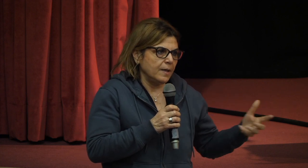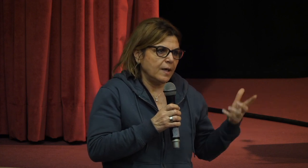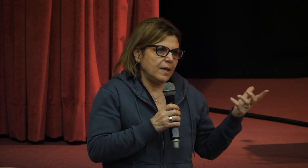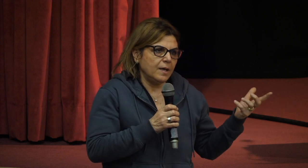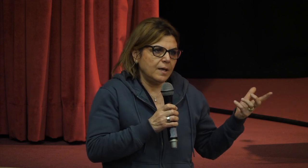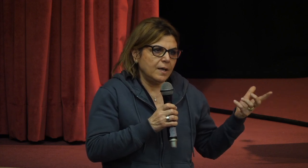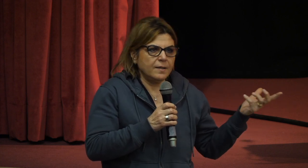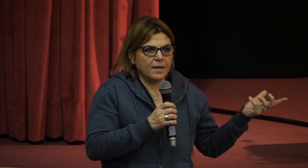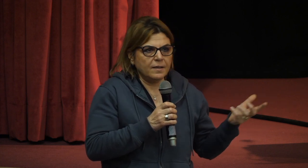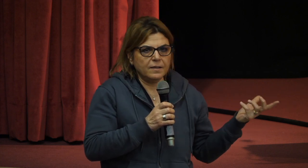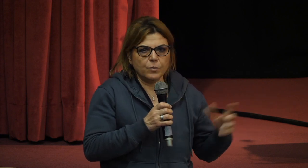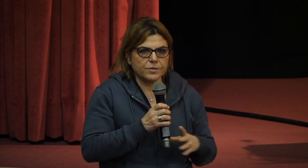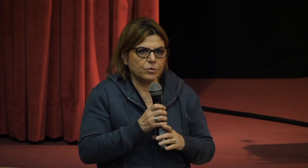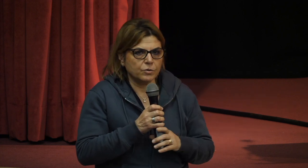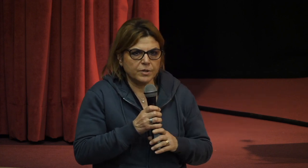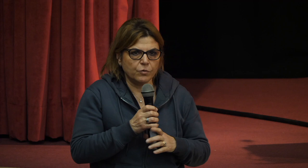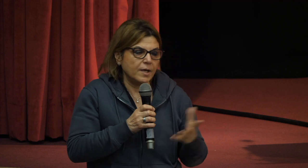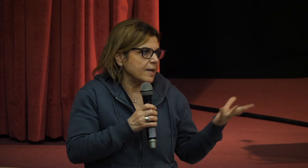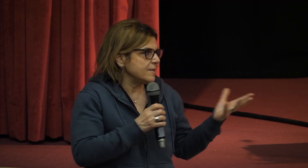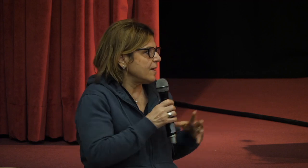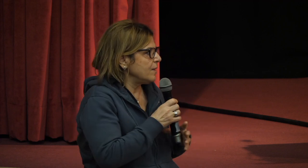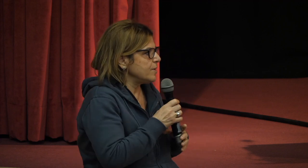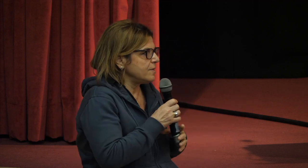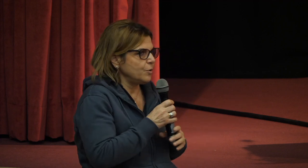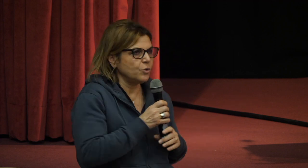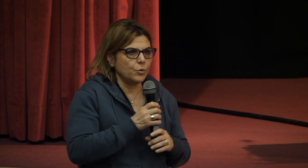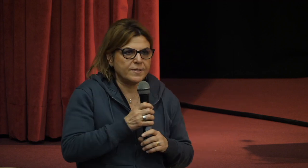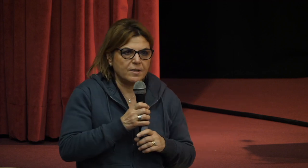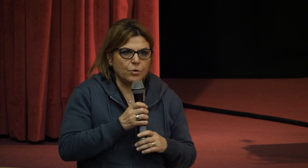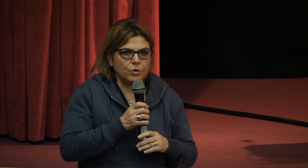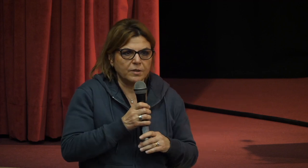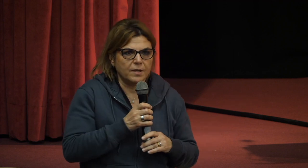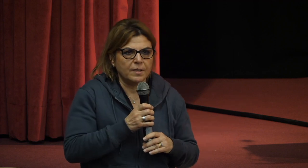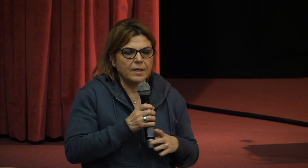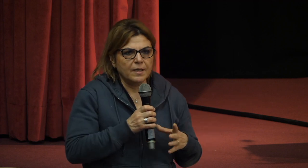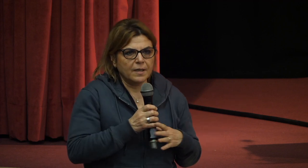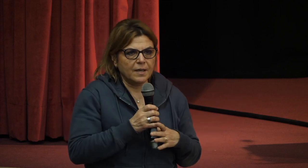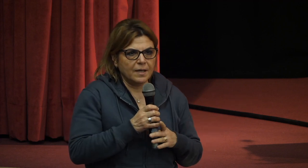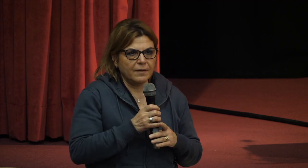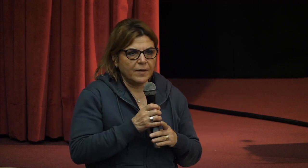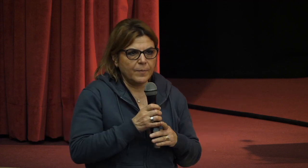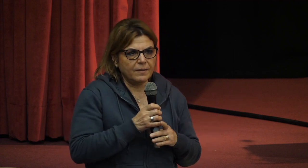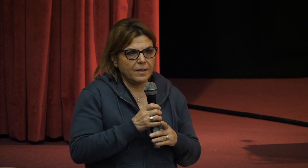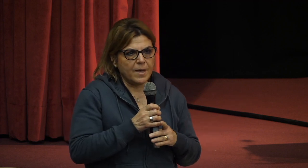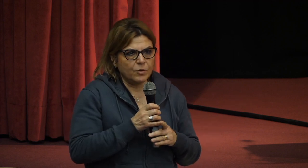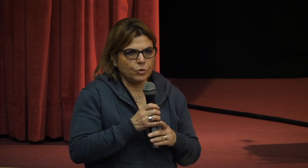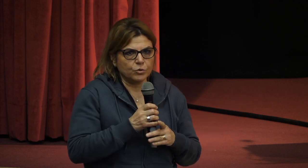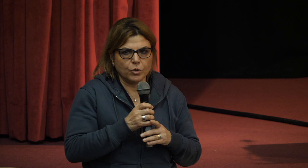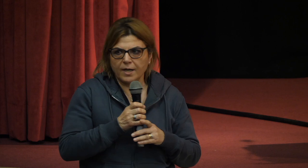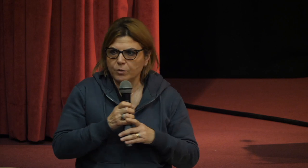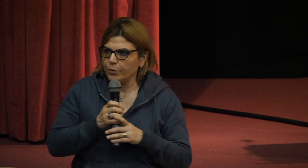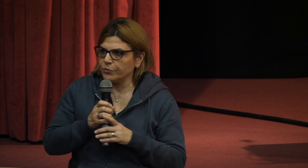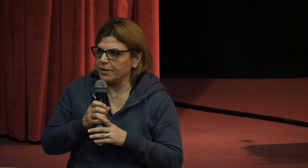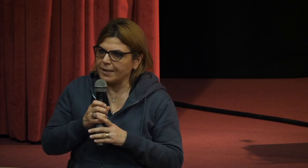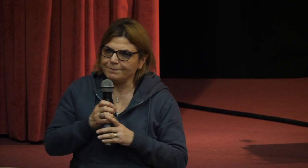e e niente di questo devo ringraziare questi tutti questi incontri che veramente mi hanno